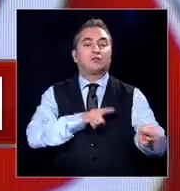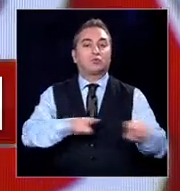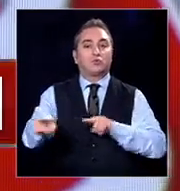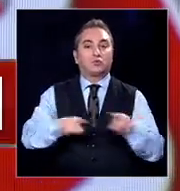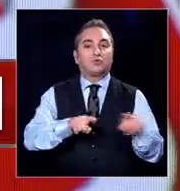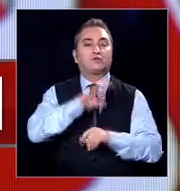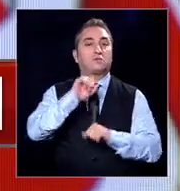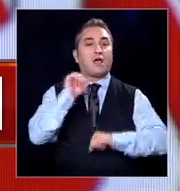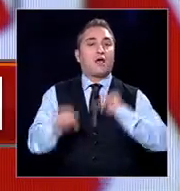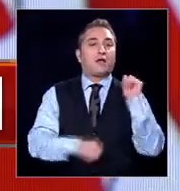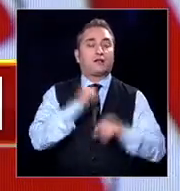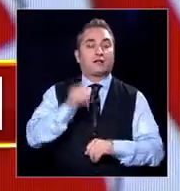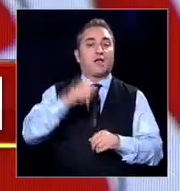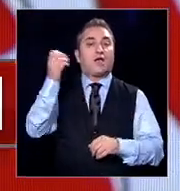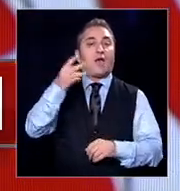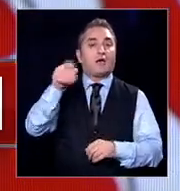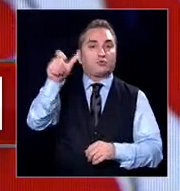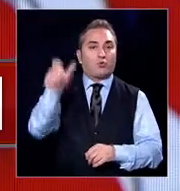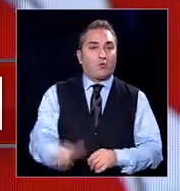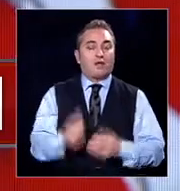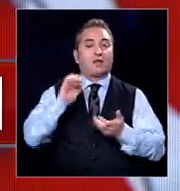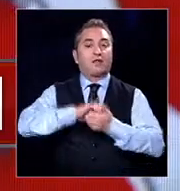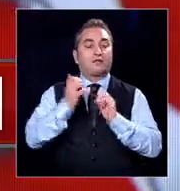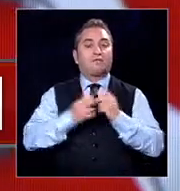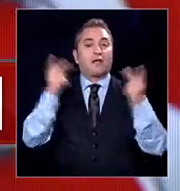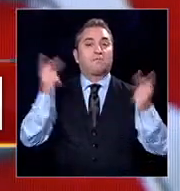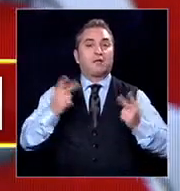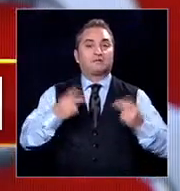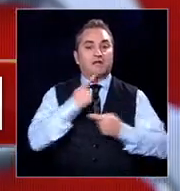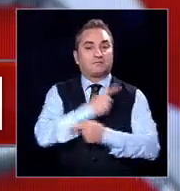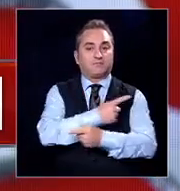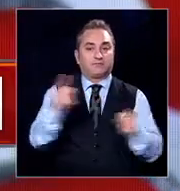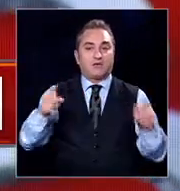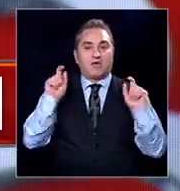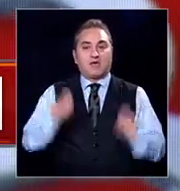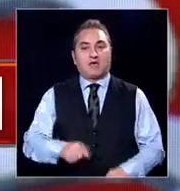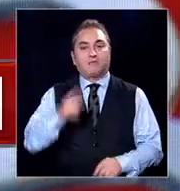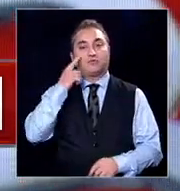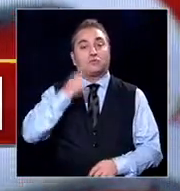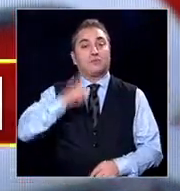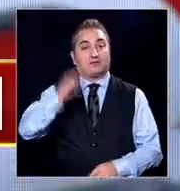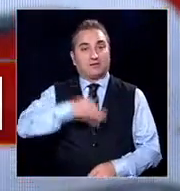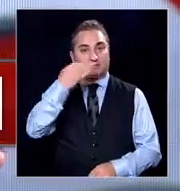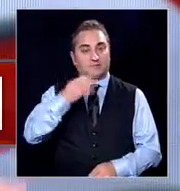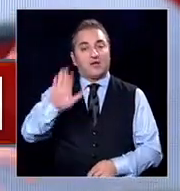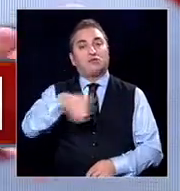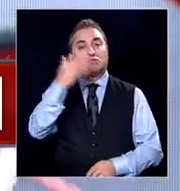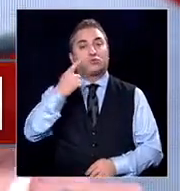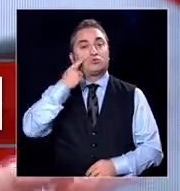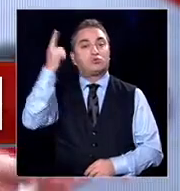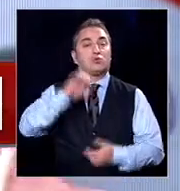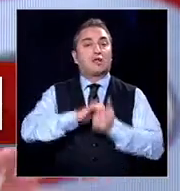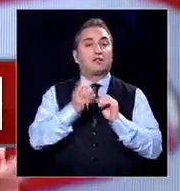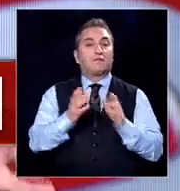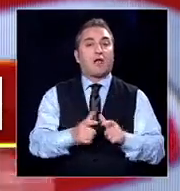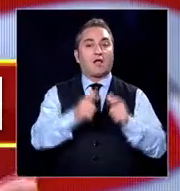hareketlendirdi. Erdoğan'dan bu sırada dikkat çeken ittifak mesajı geldi. Erdoğan'ın sözleri sonrası acaba Cumhur İttifakı